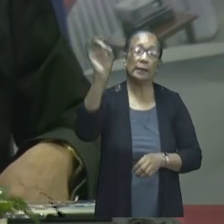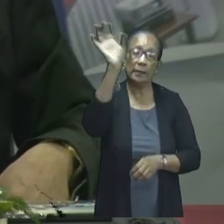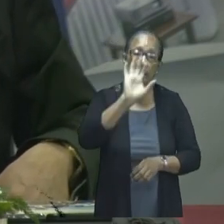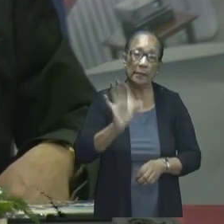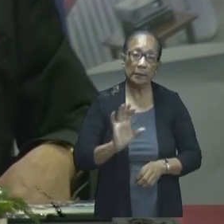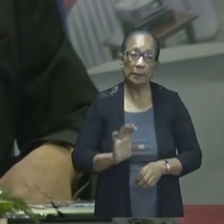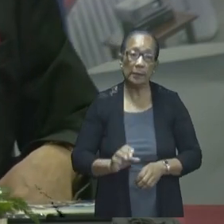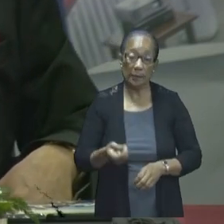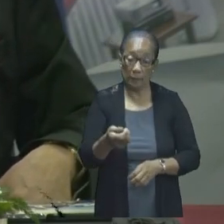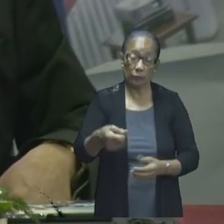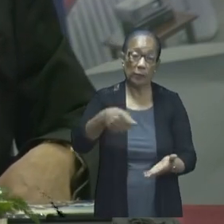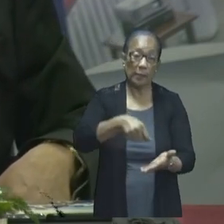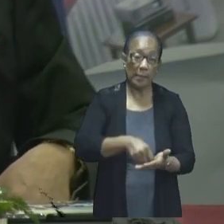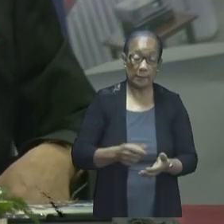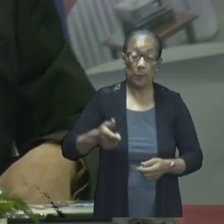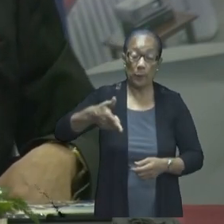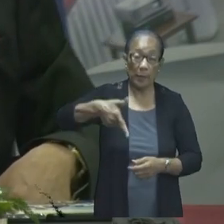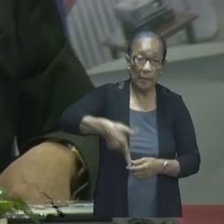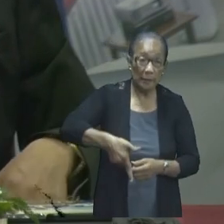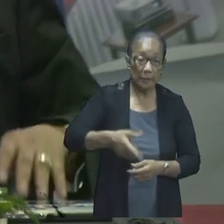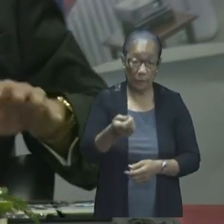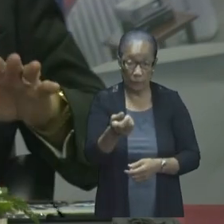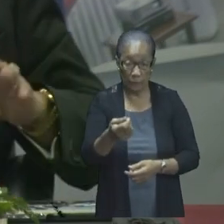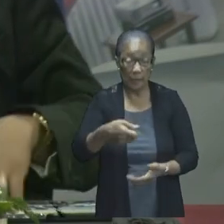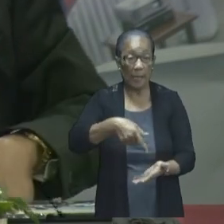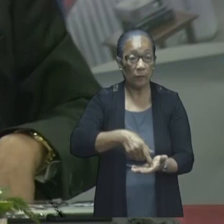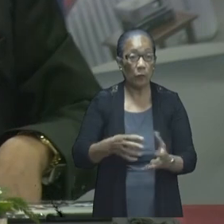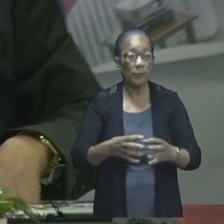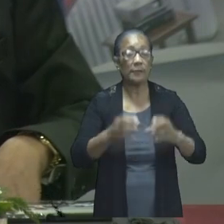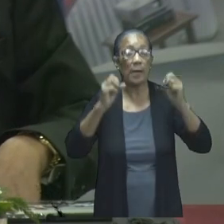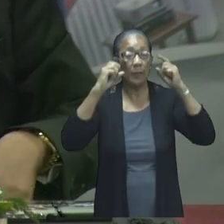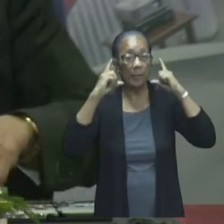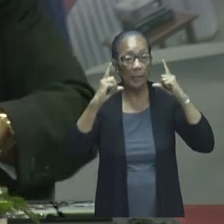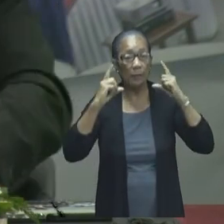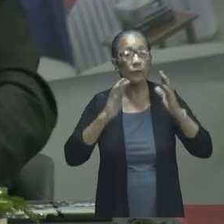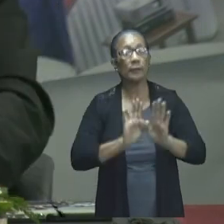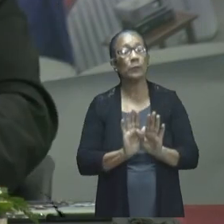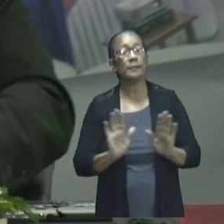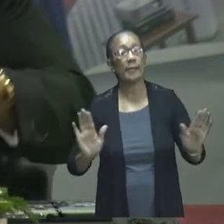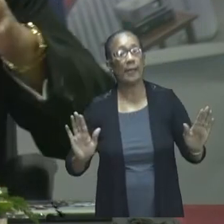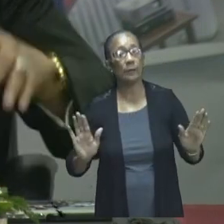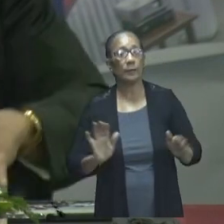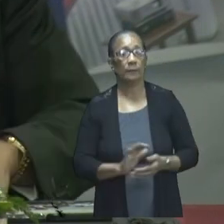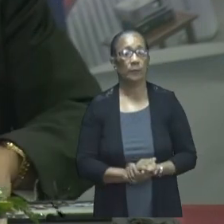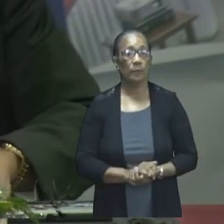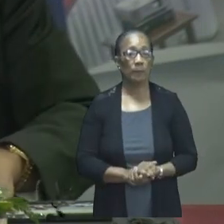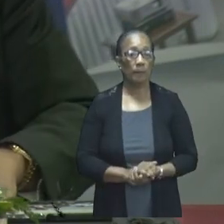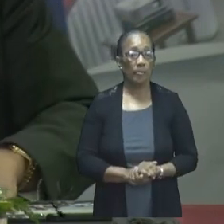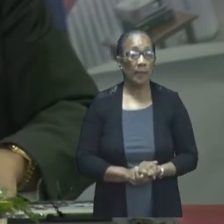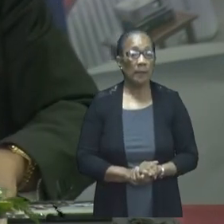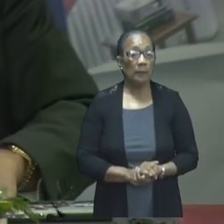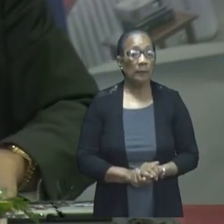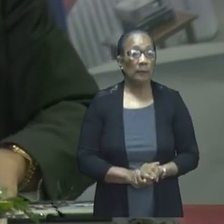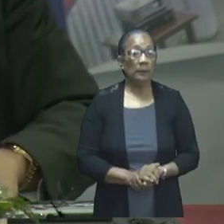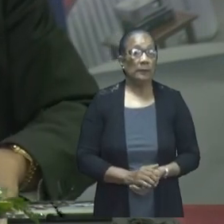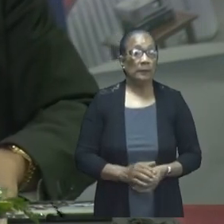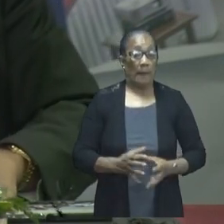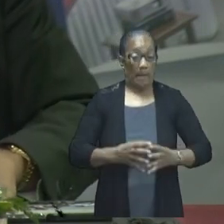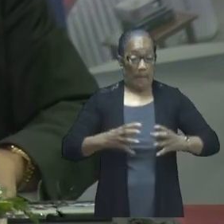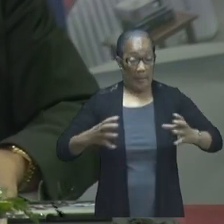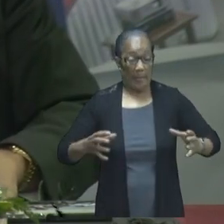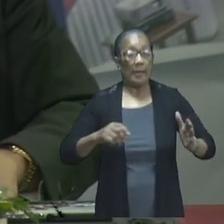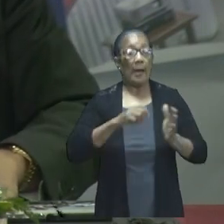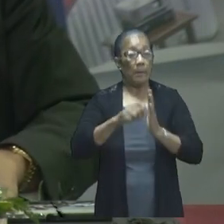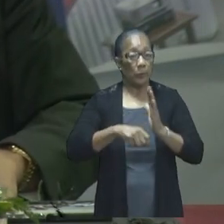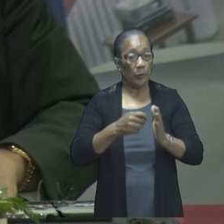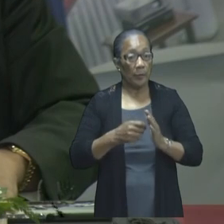tarief en dat doen we na die brandstof tarieven van die samenleving te beschermen ja die megaprojecten we hebben